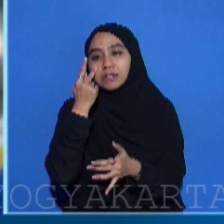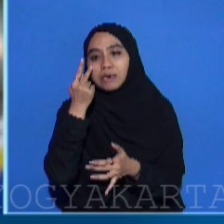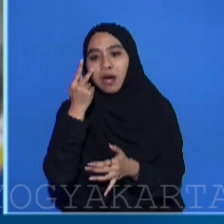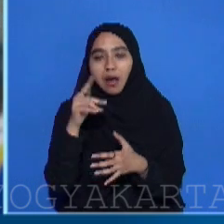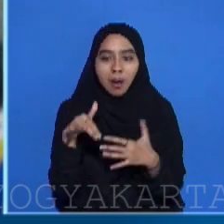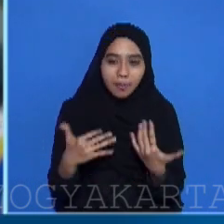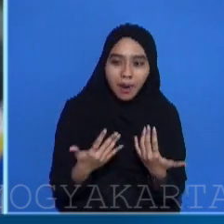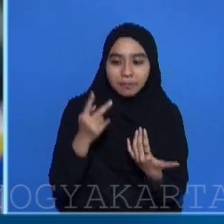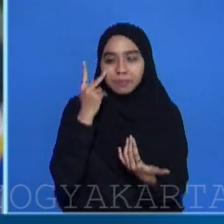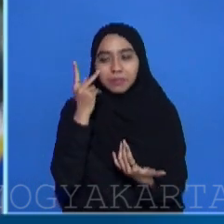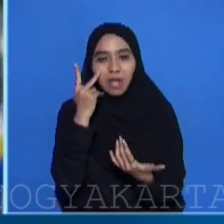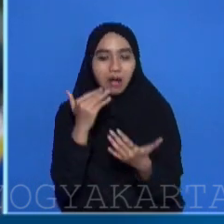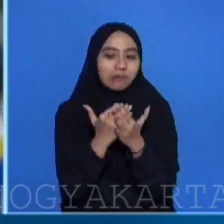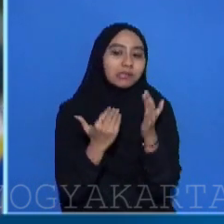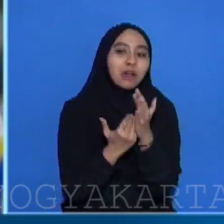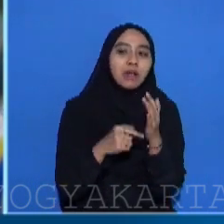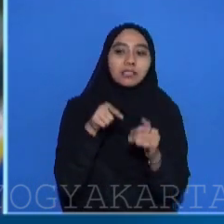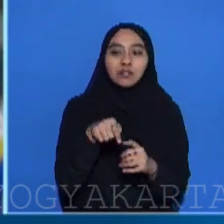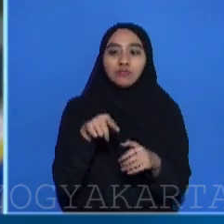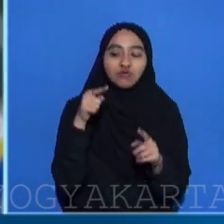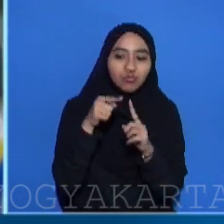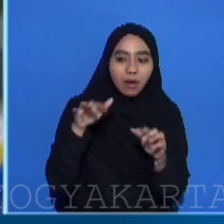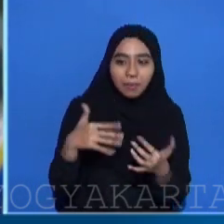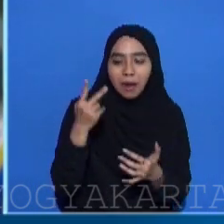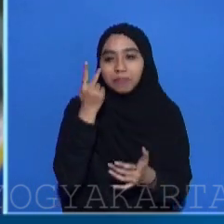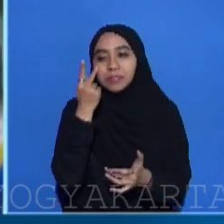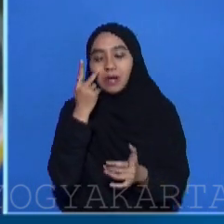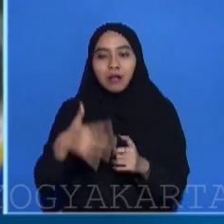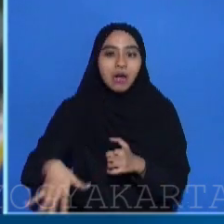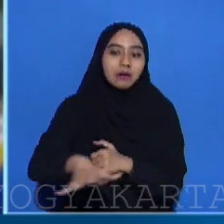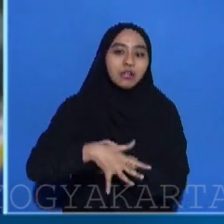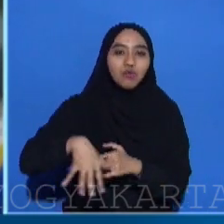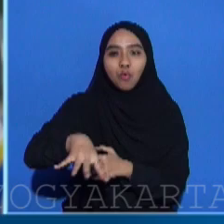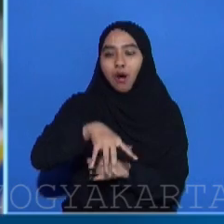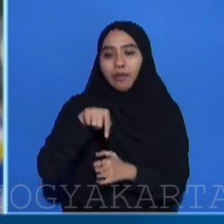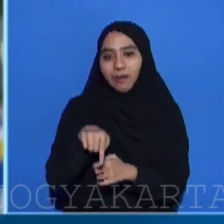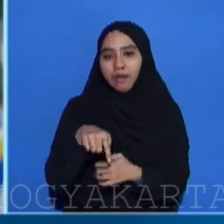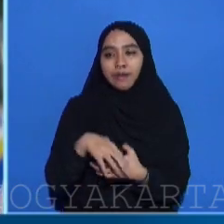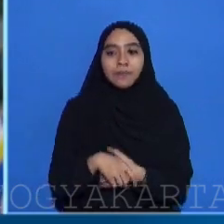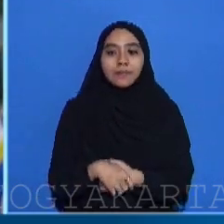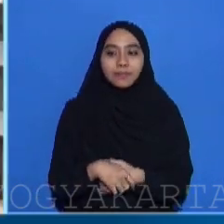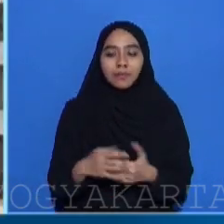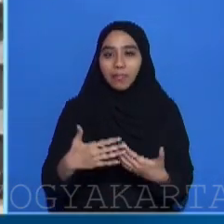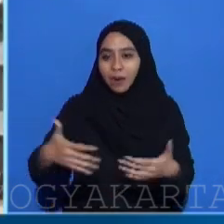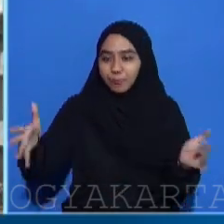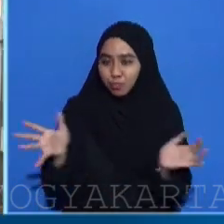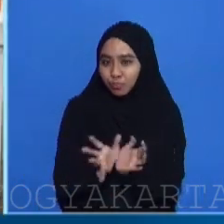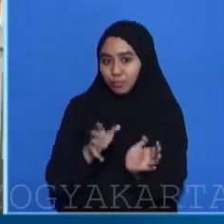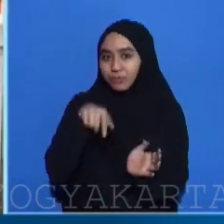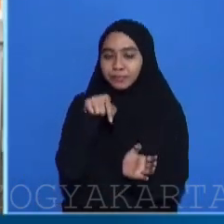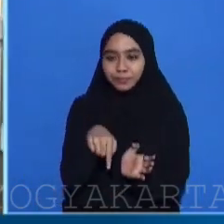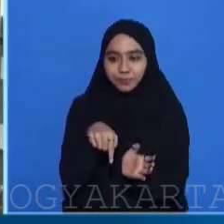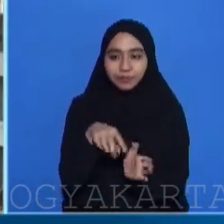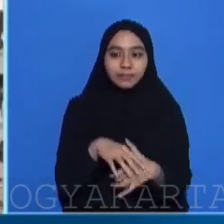eh acara ini dan untuk jaga ee lingkungan di Embung langansari khususnya selain untuk